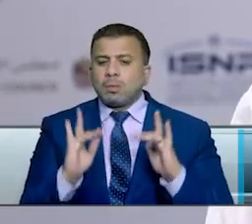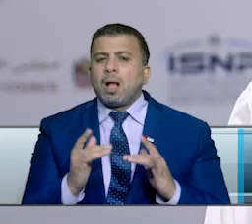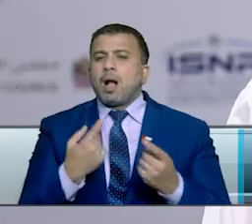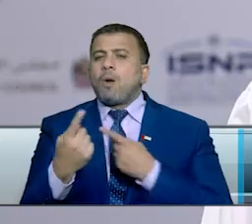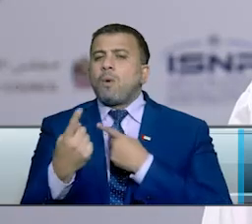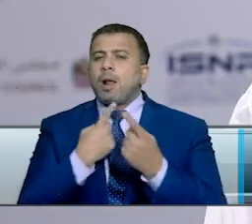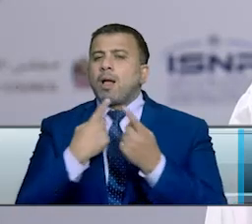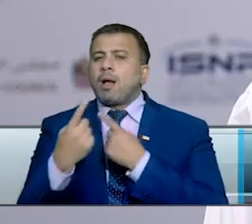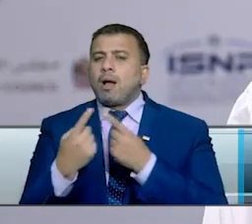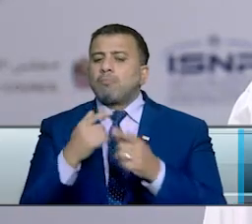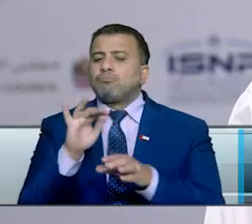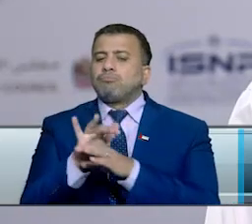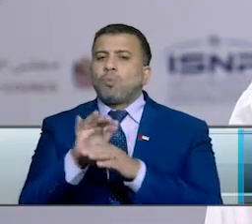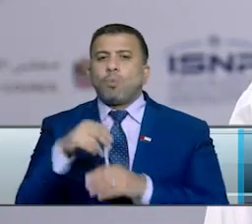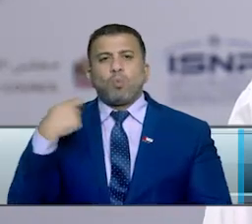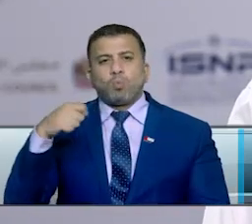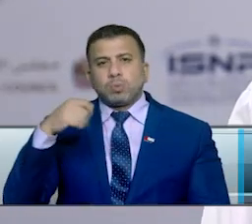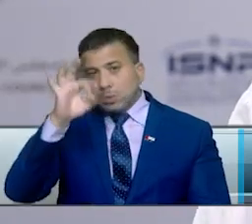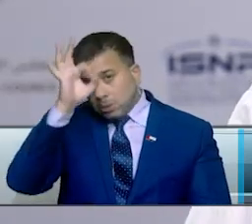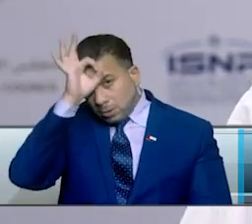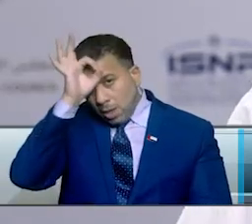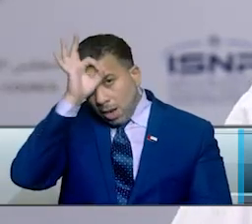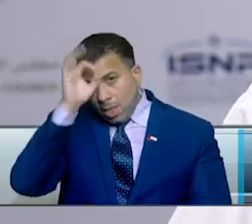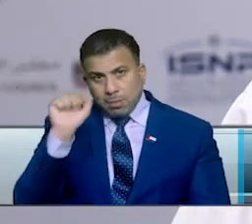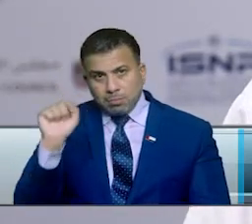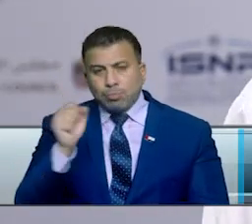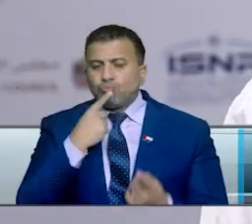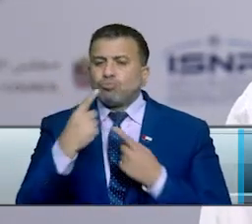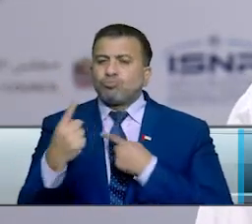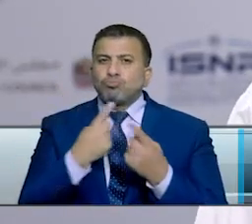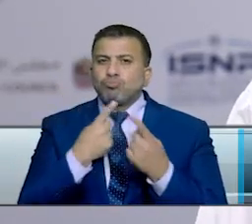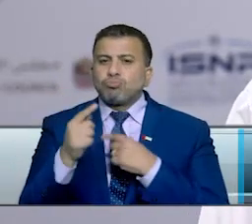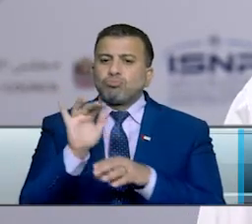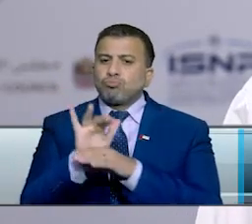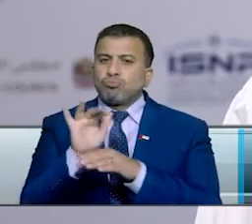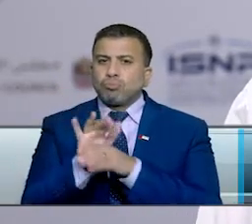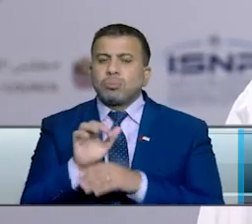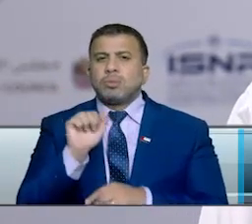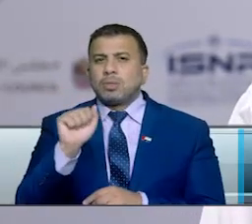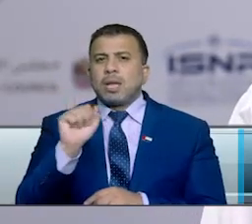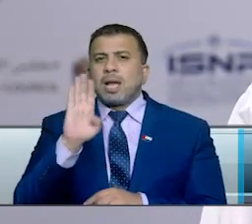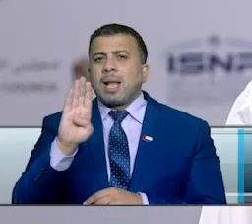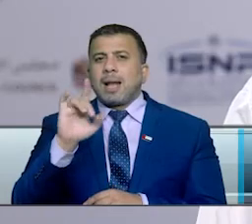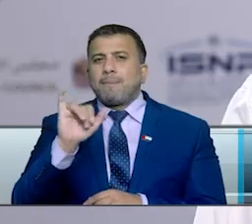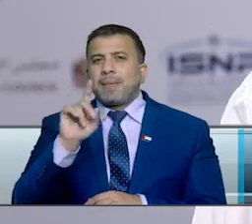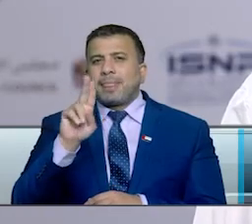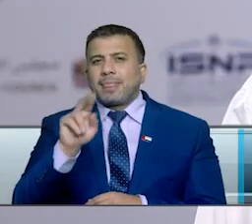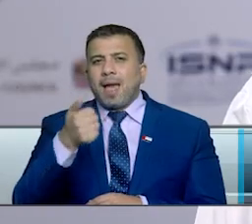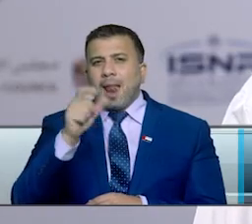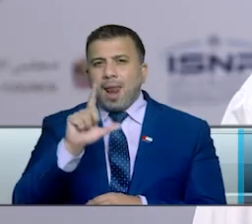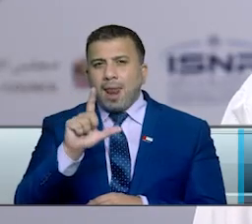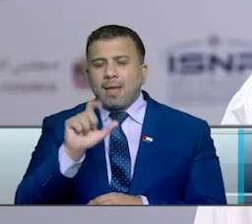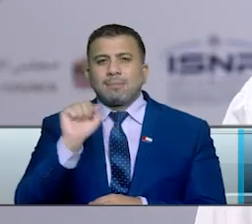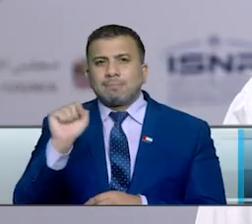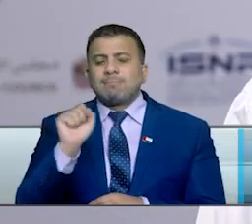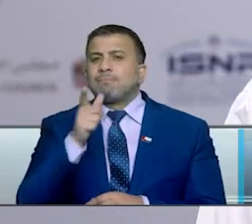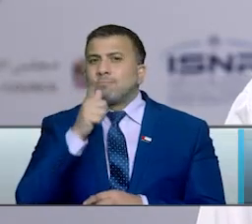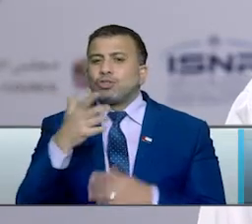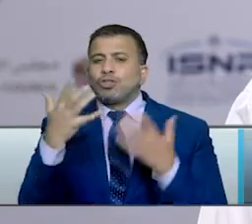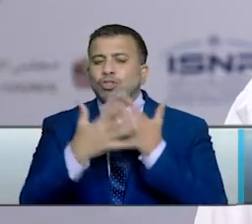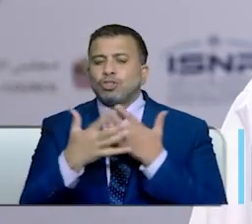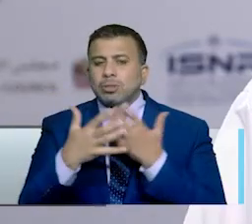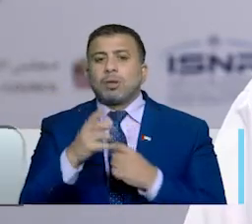الحوارية لوزارة الداخلية والجلسات الحوارية كذلك لشركة كابيتال للفعاليات، بالإضافة